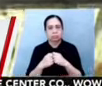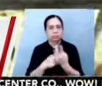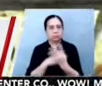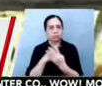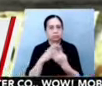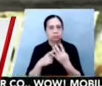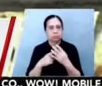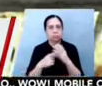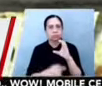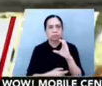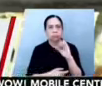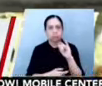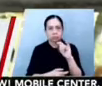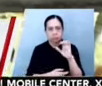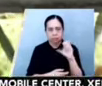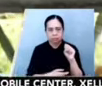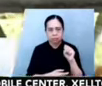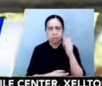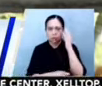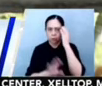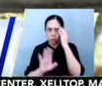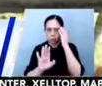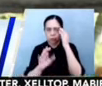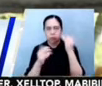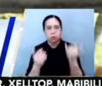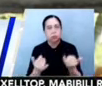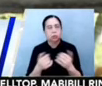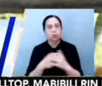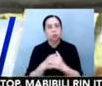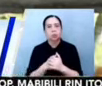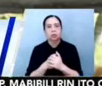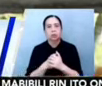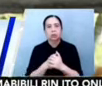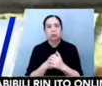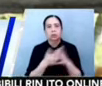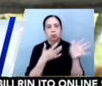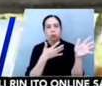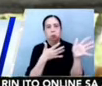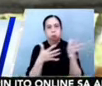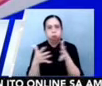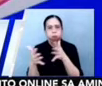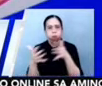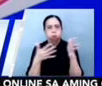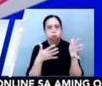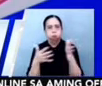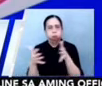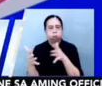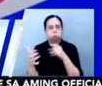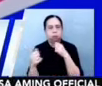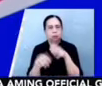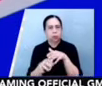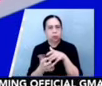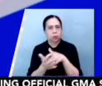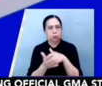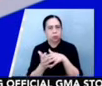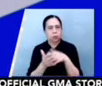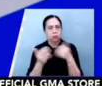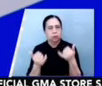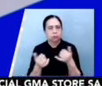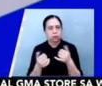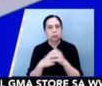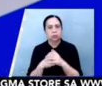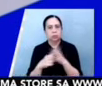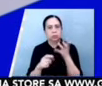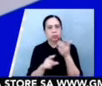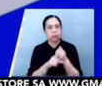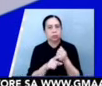ah Alam naman po natin sa ngayon na ang hangin po talaga ay napakahina dahil pa rin sa epekto ng vag n